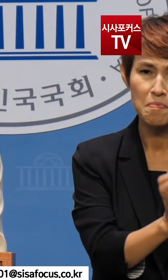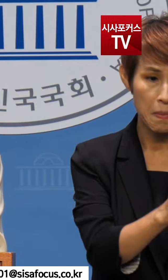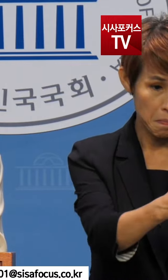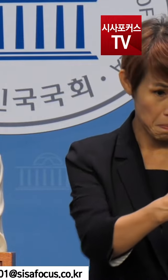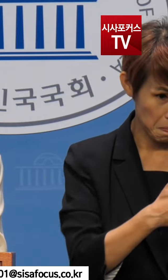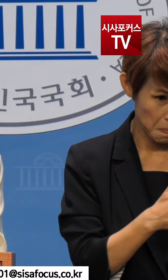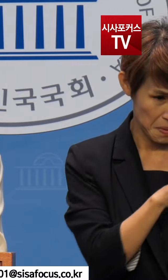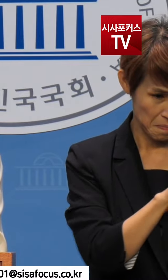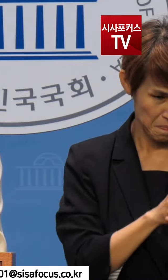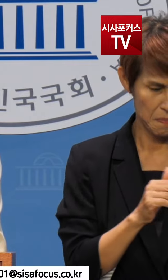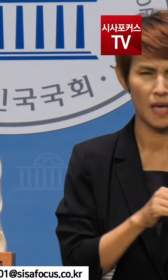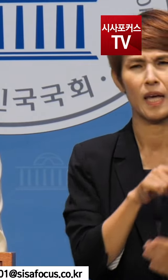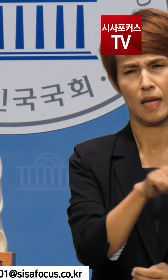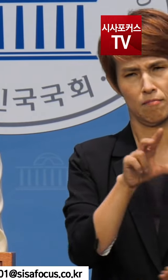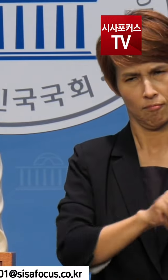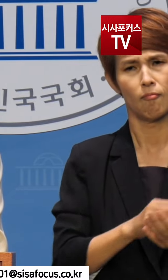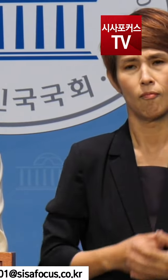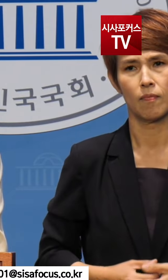의견만 들었습니다.